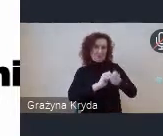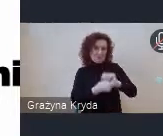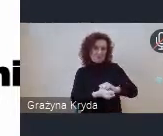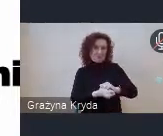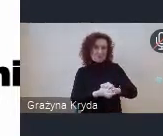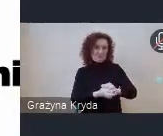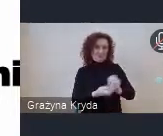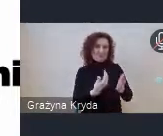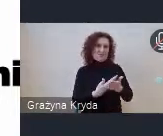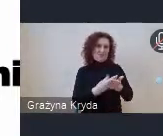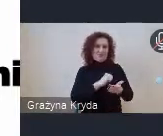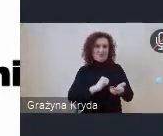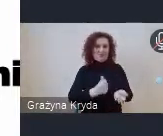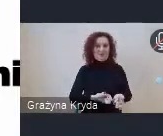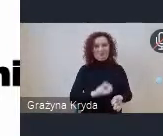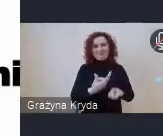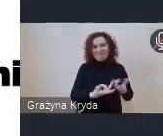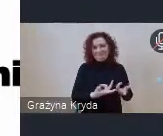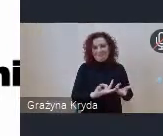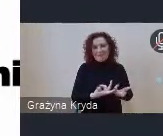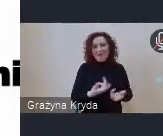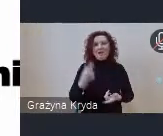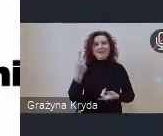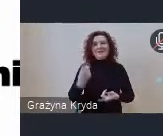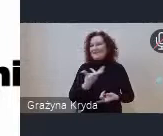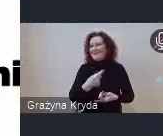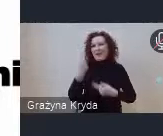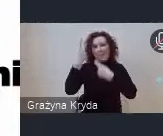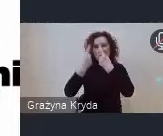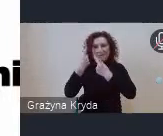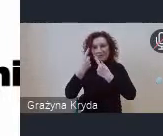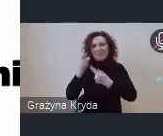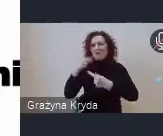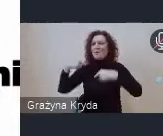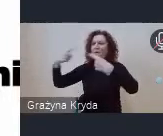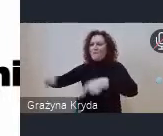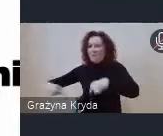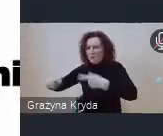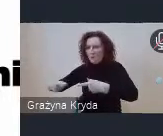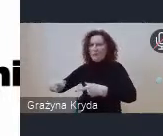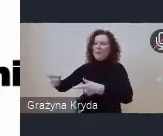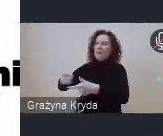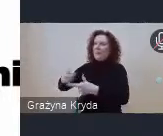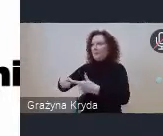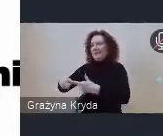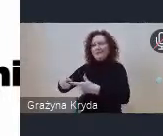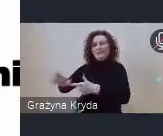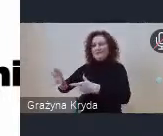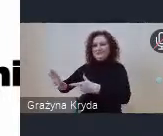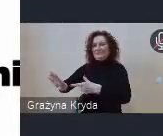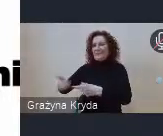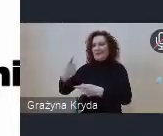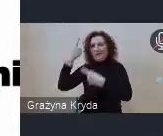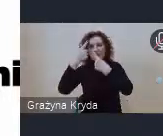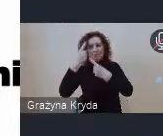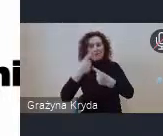zastanawiać czy ktoś jeździ na wózku czy nie zastanowimy się czy do budynku który budujemy może wjechać ktoś na wózku dostać się ktoś niewidomy trafić do tego